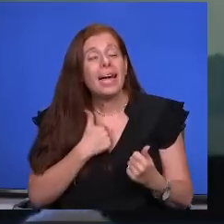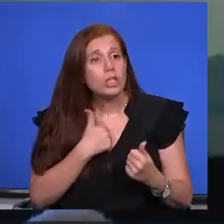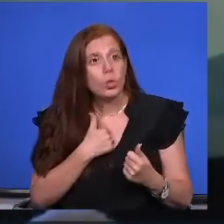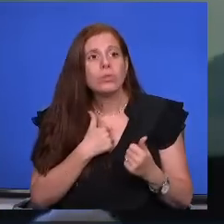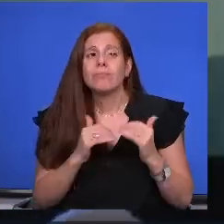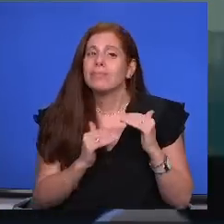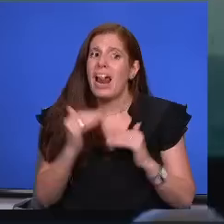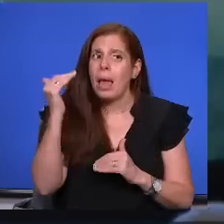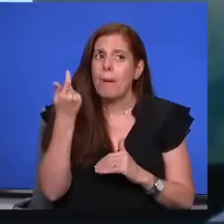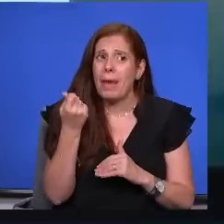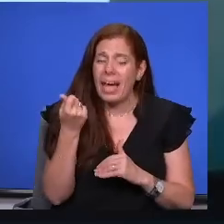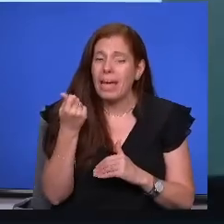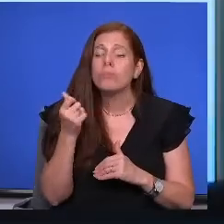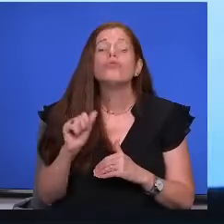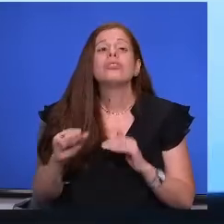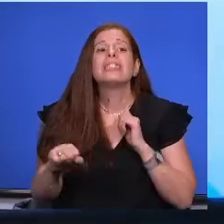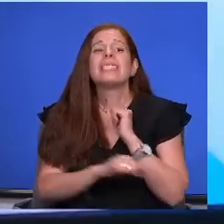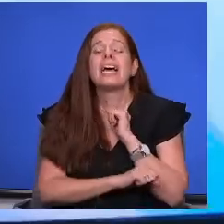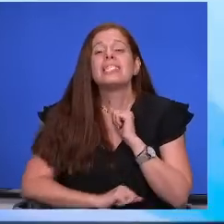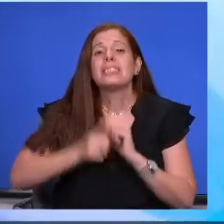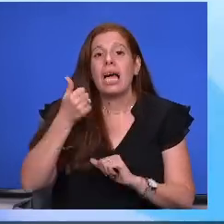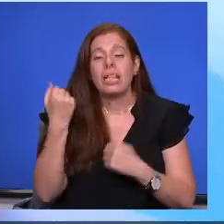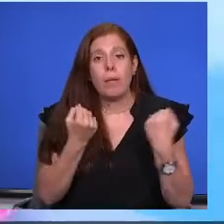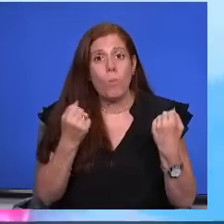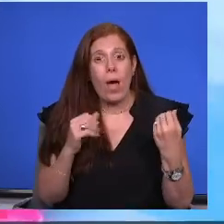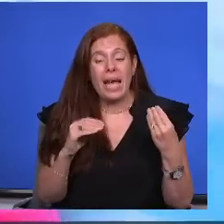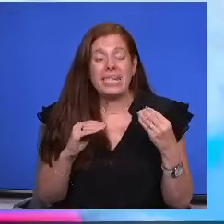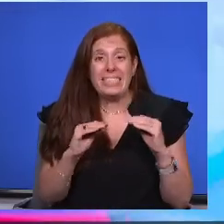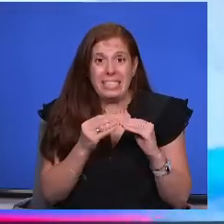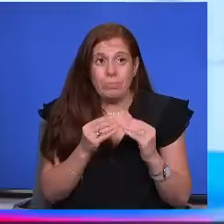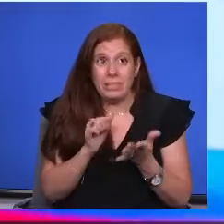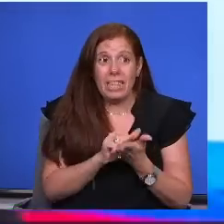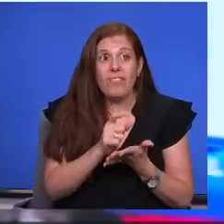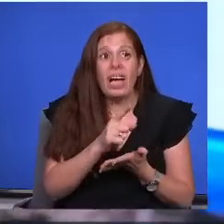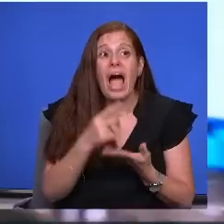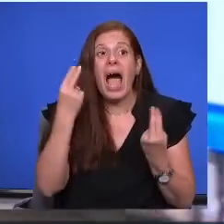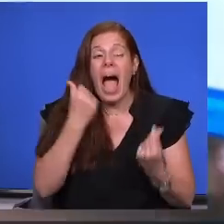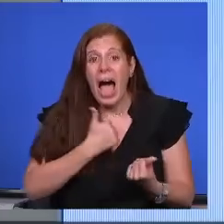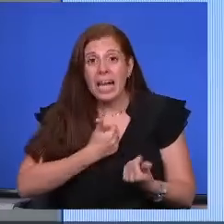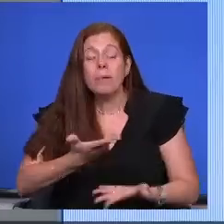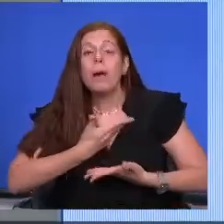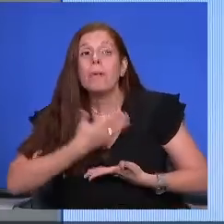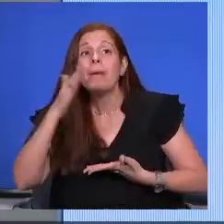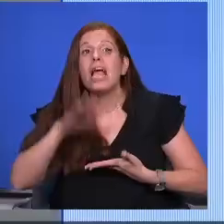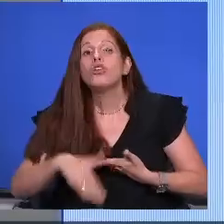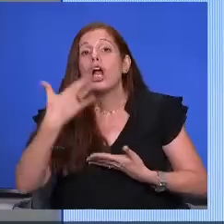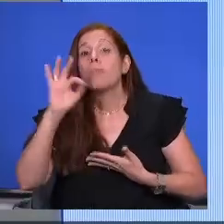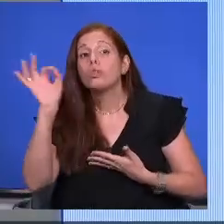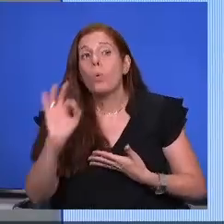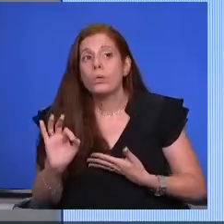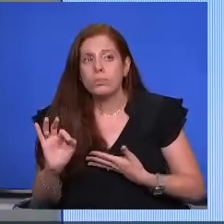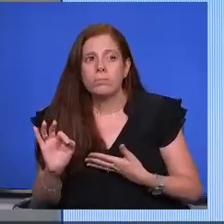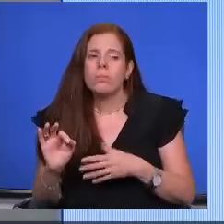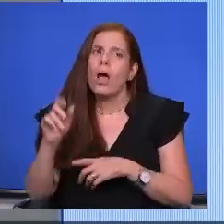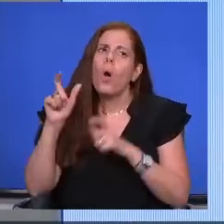שסבסד סגן שרת התחבורה, ובכך יקבלו החרדים הנחה של 50%. האוכלוסייה החרדית היא אוכלוסייה בתוך מדינת ישראל. לא צריך